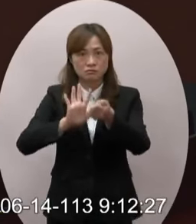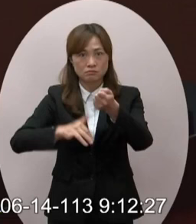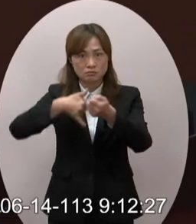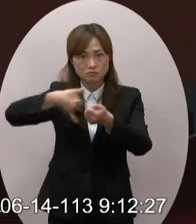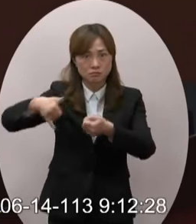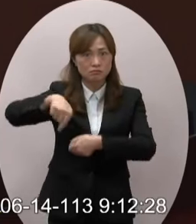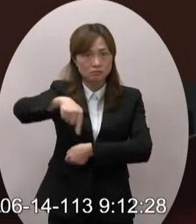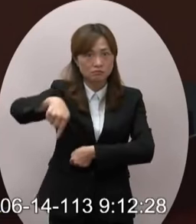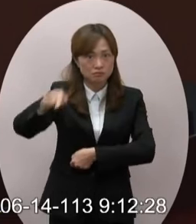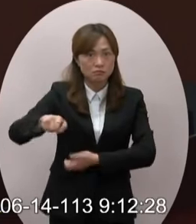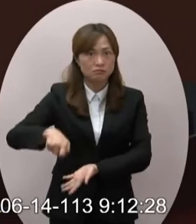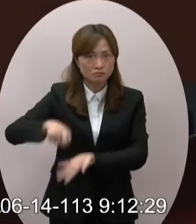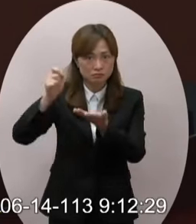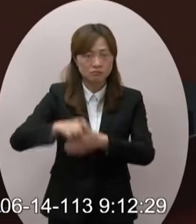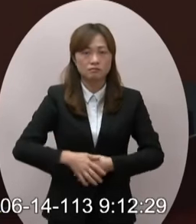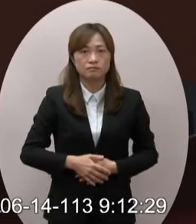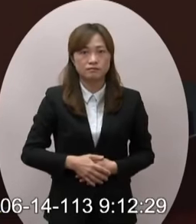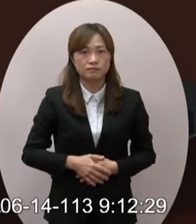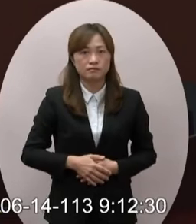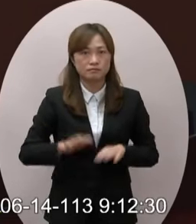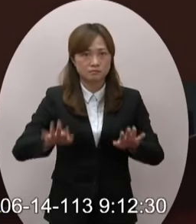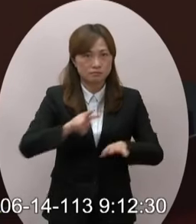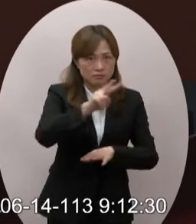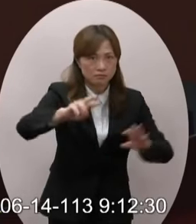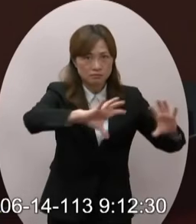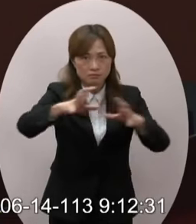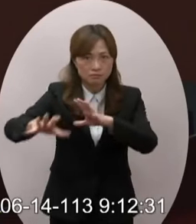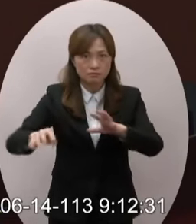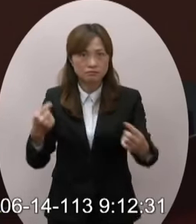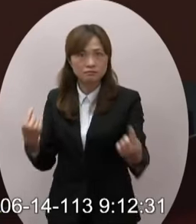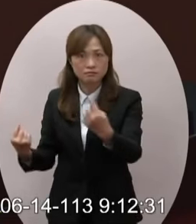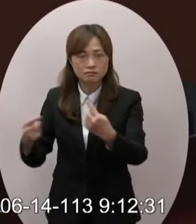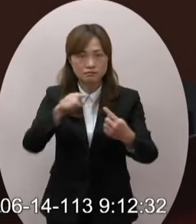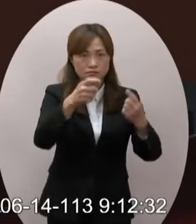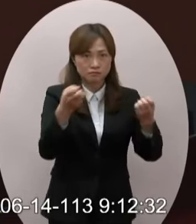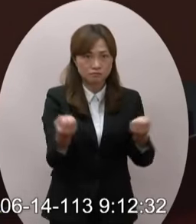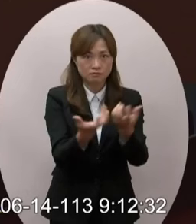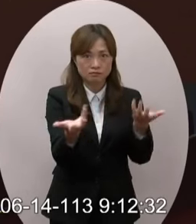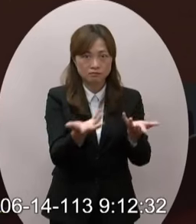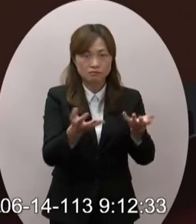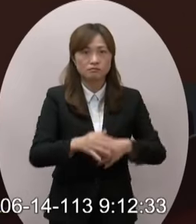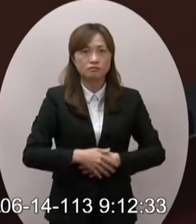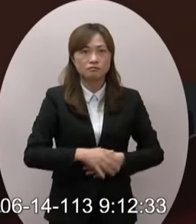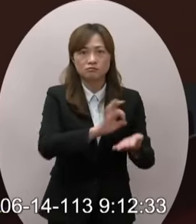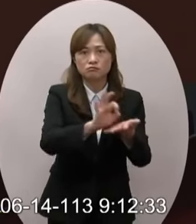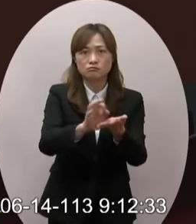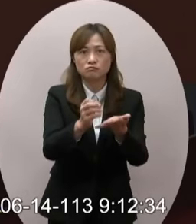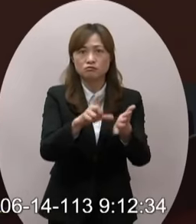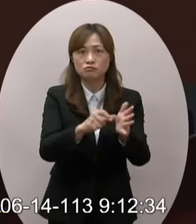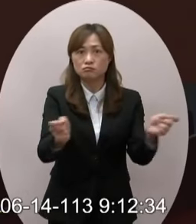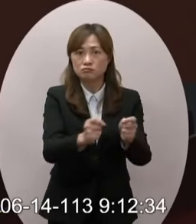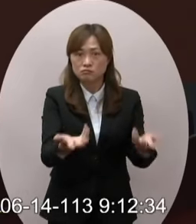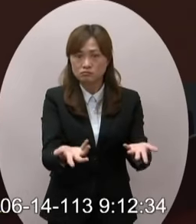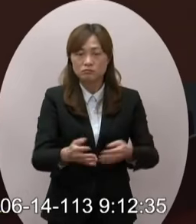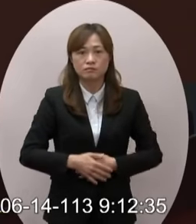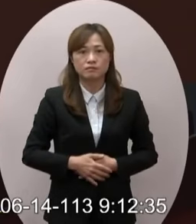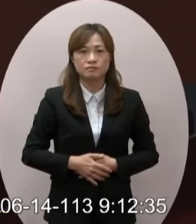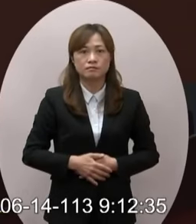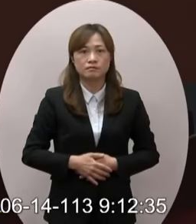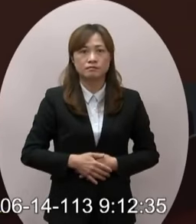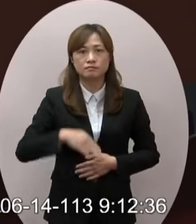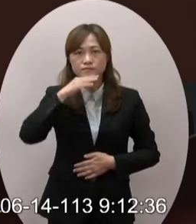提出，我们来看看世界上其他重要的事情都花多少时间完成。以下资